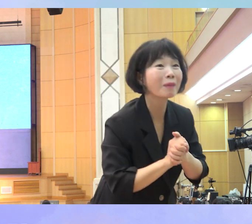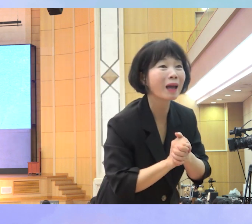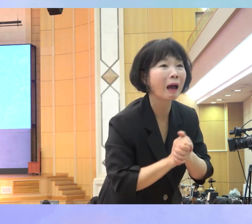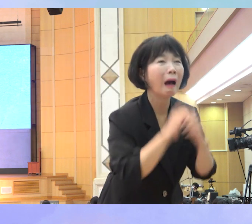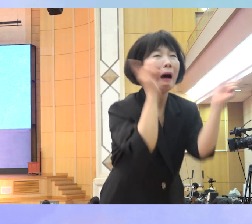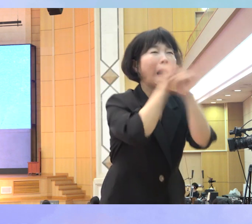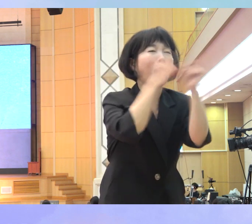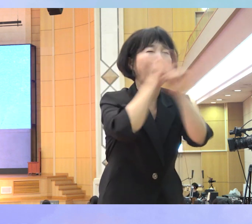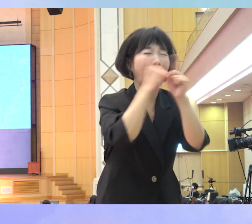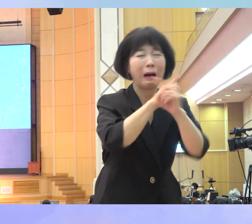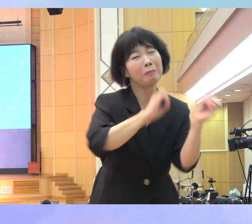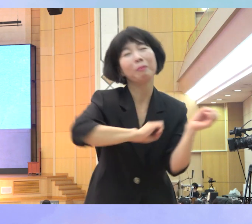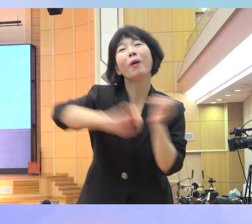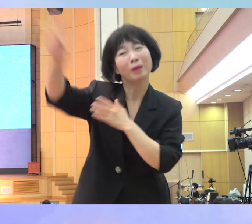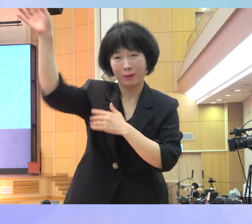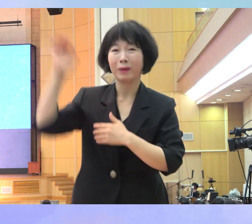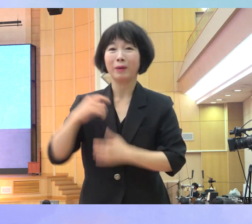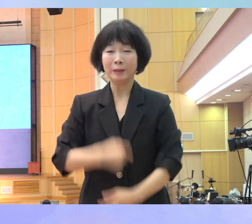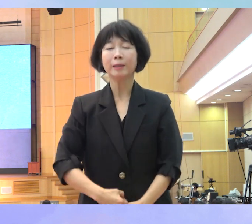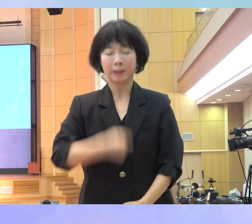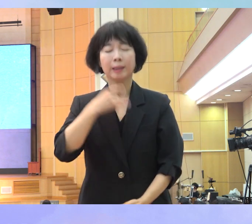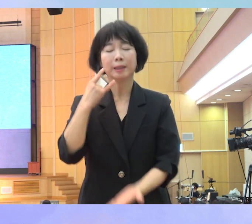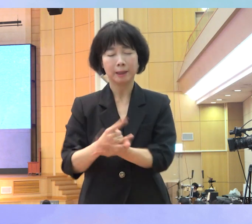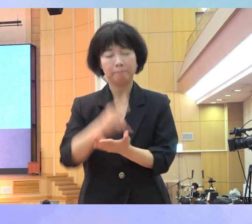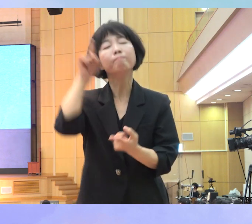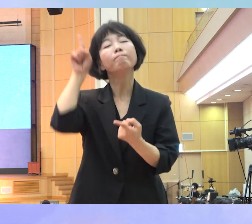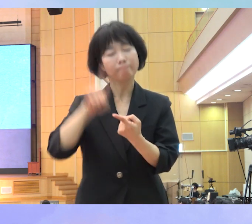우리 의인의 언어를 사용합시다.